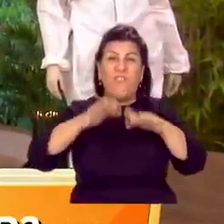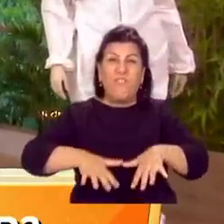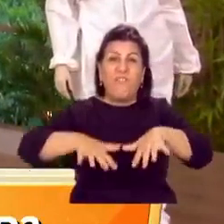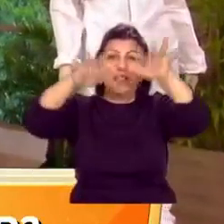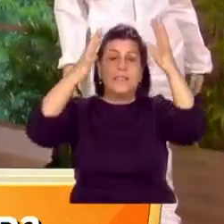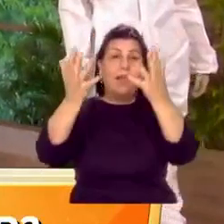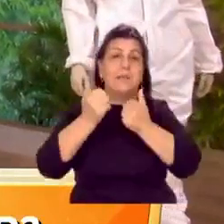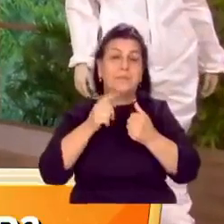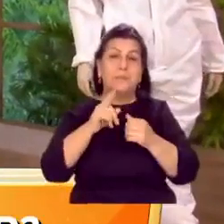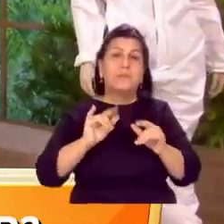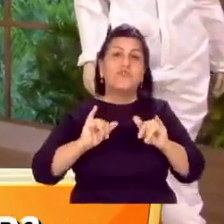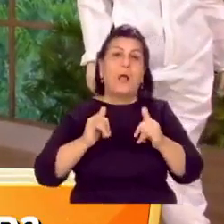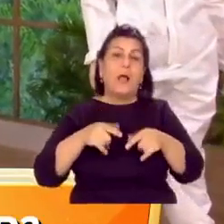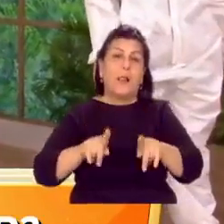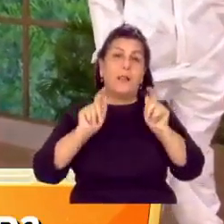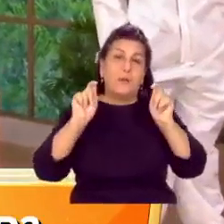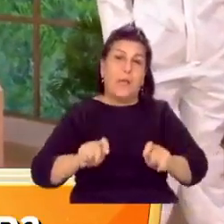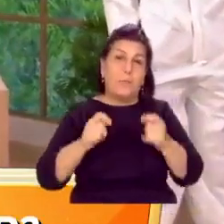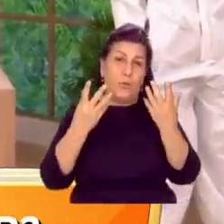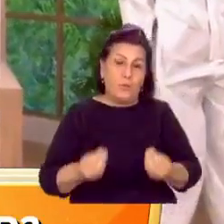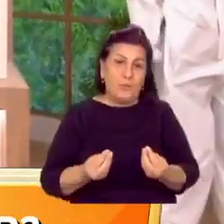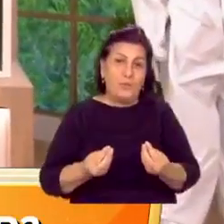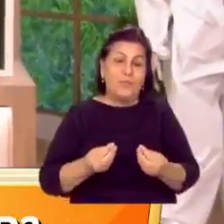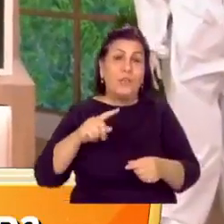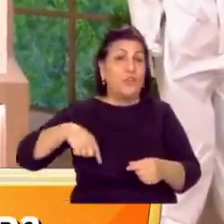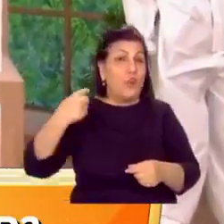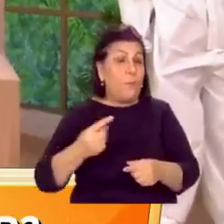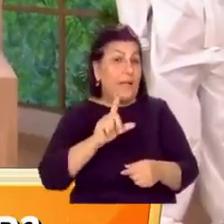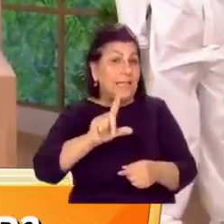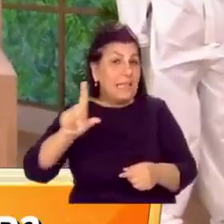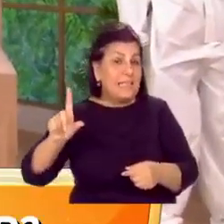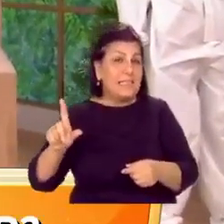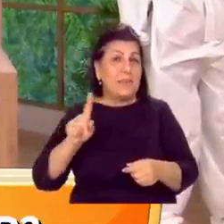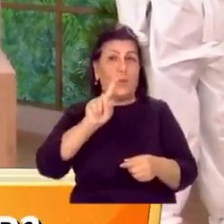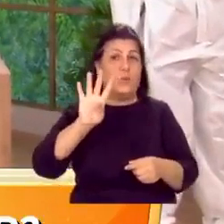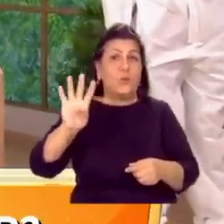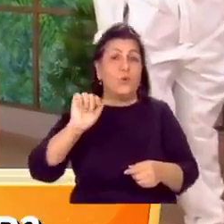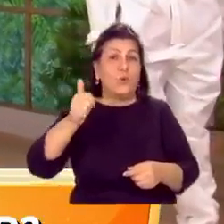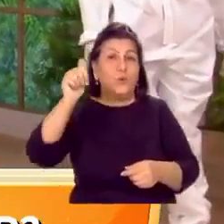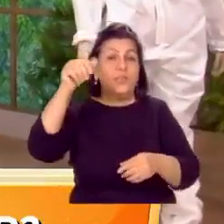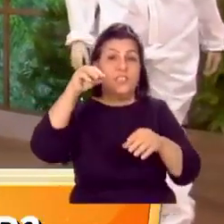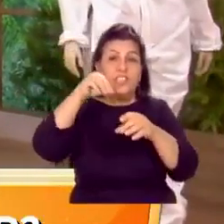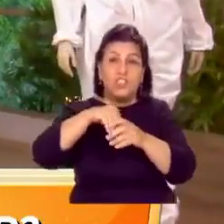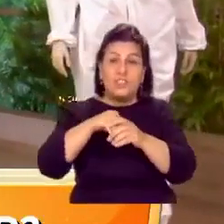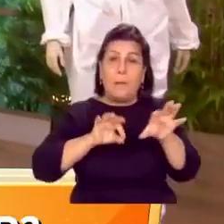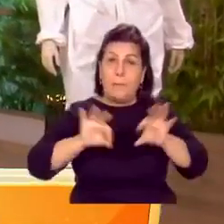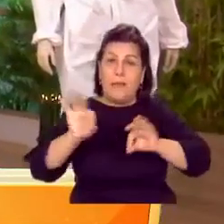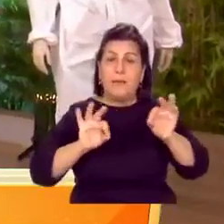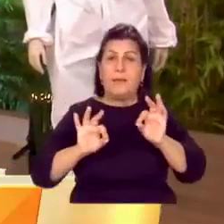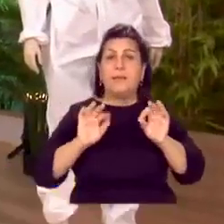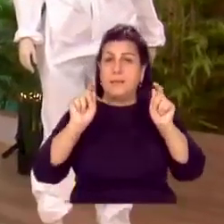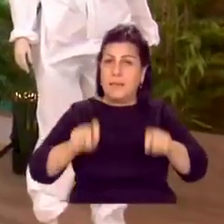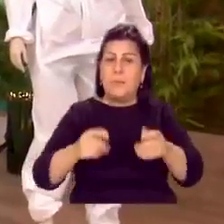bunun artık espirisi yapılır hale geldi be normal ihtiyacınızı belki 14 gün için planlayarak hep hareket